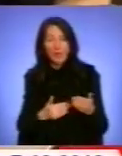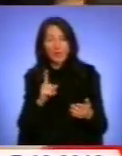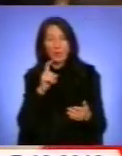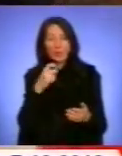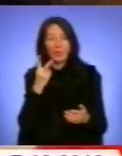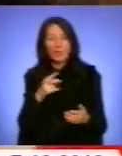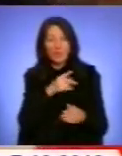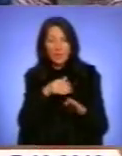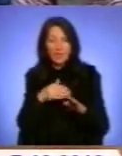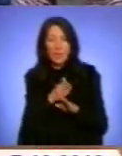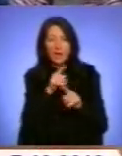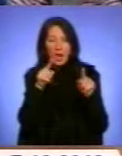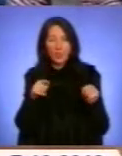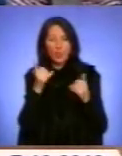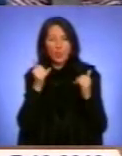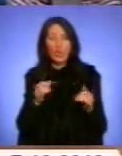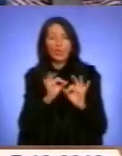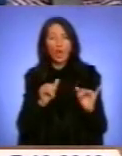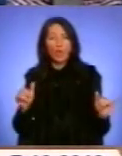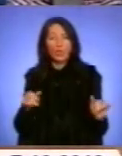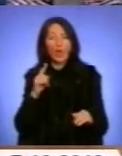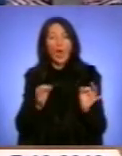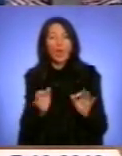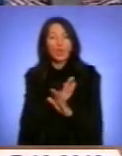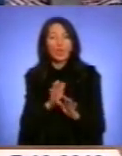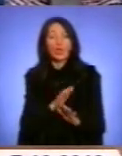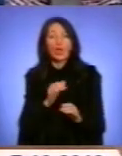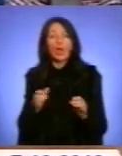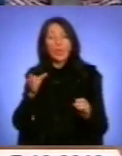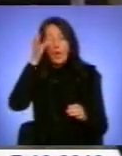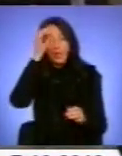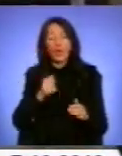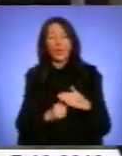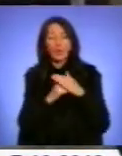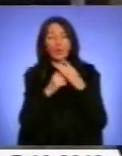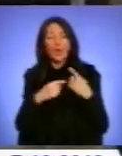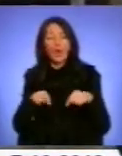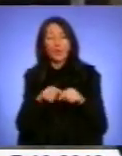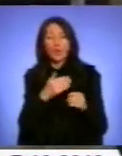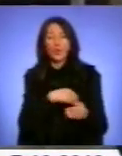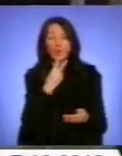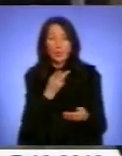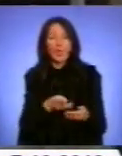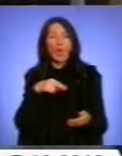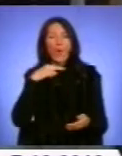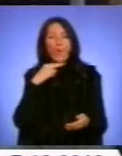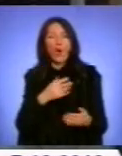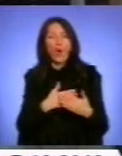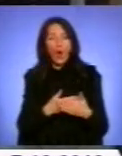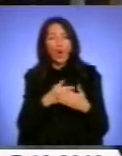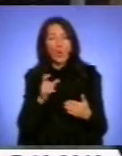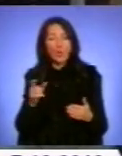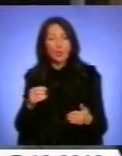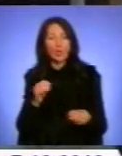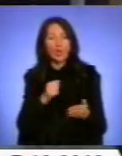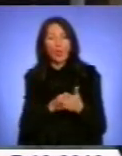карт про сучасний розвиток екологічної науки та її основні галузі. Я хочу привернути увагу громадськості до